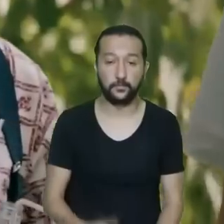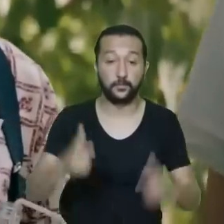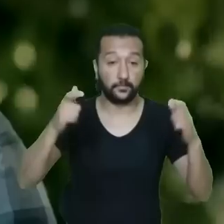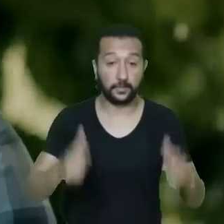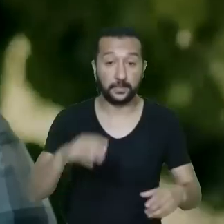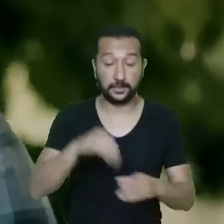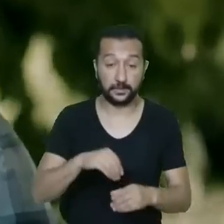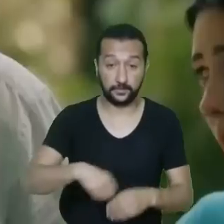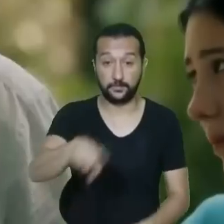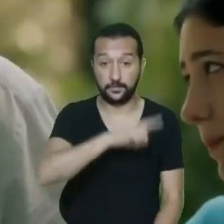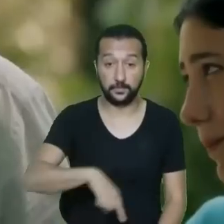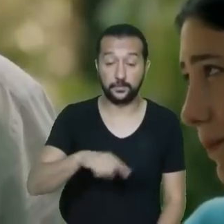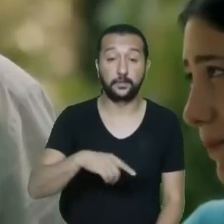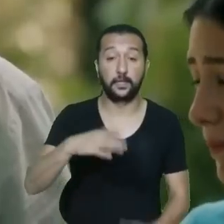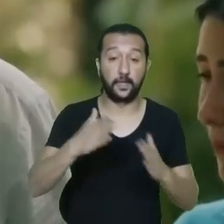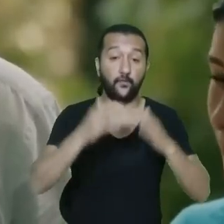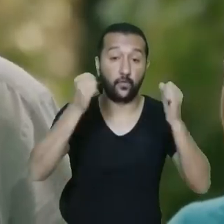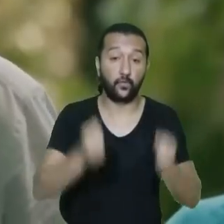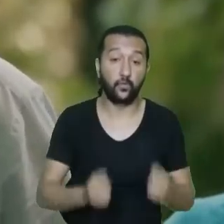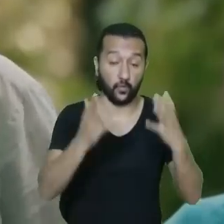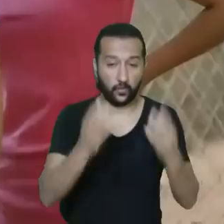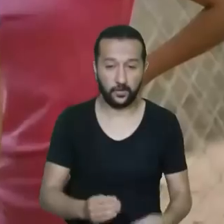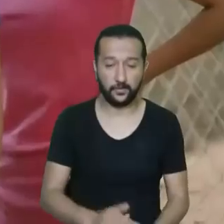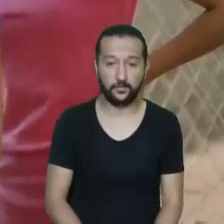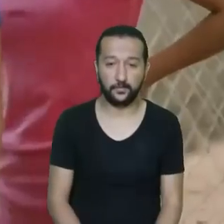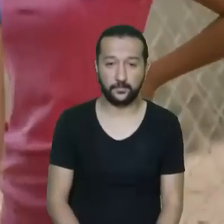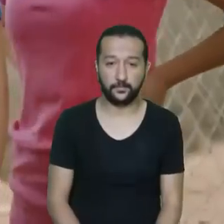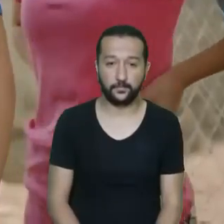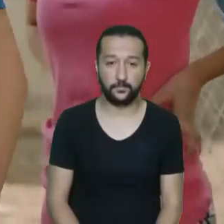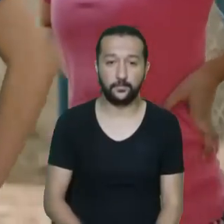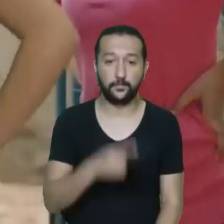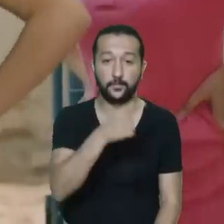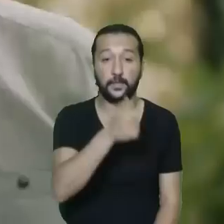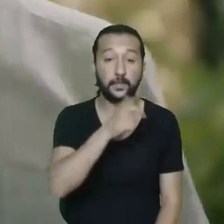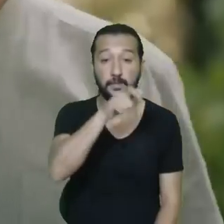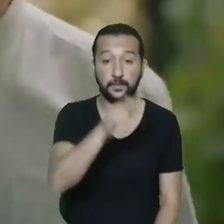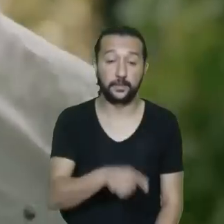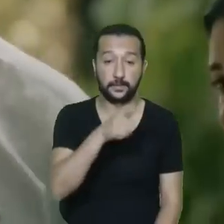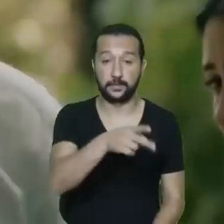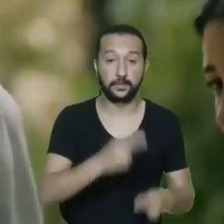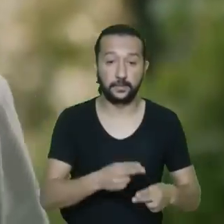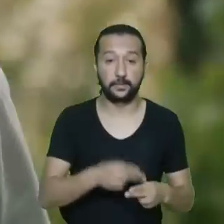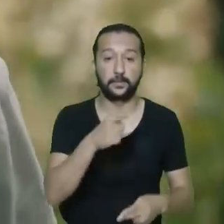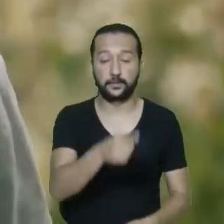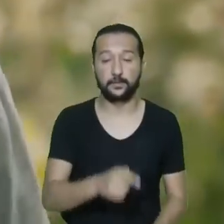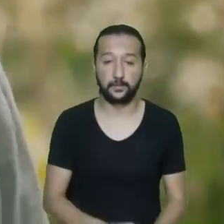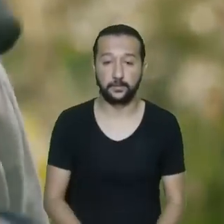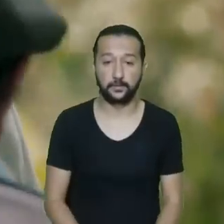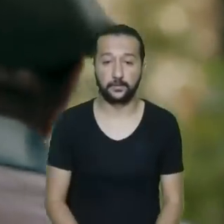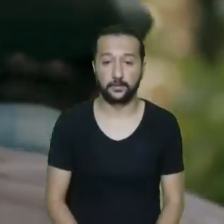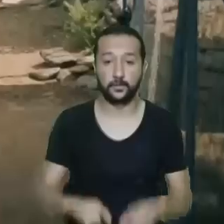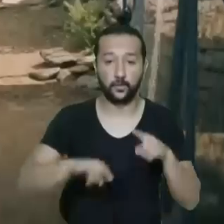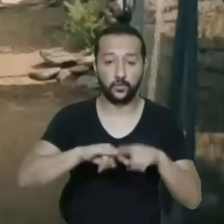Beldamızda ikamet etmekte olan Mumlan İzinler'den